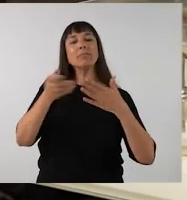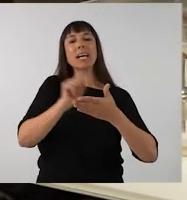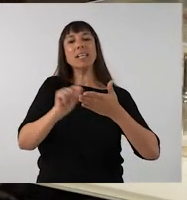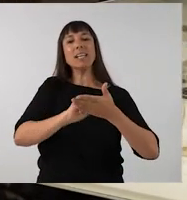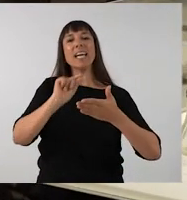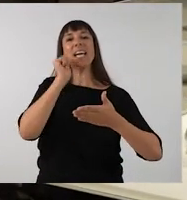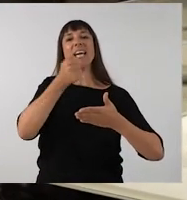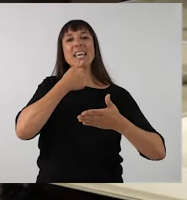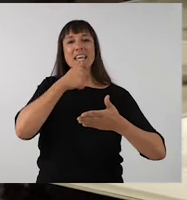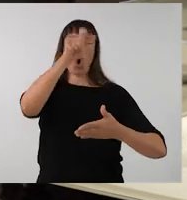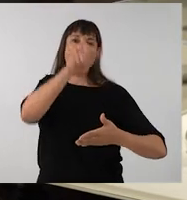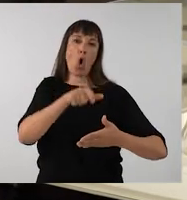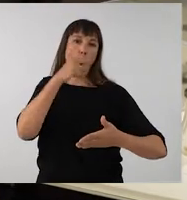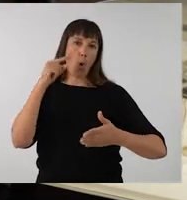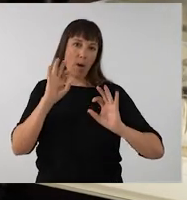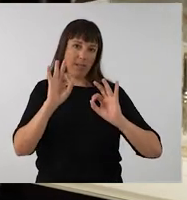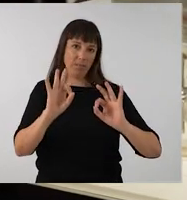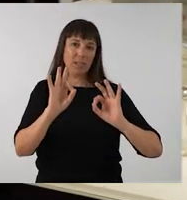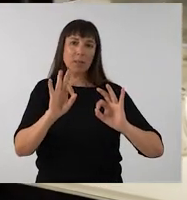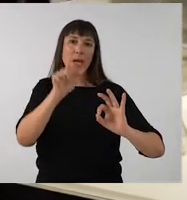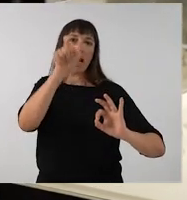moltes de les històries, les escriguin sempre